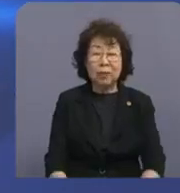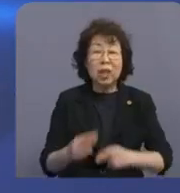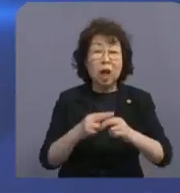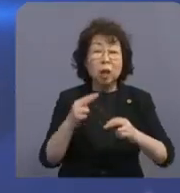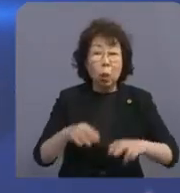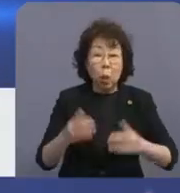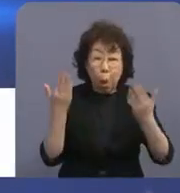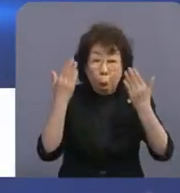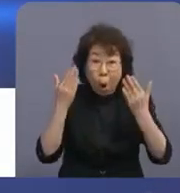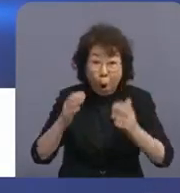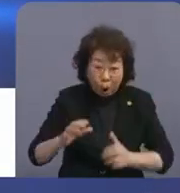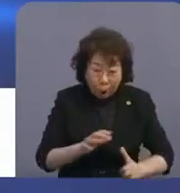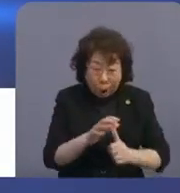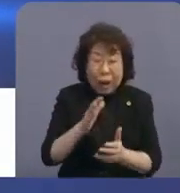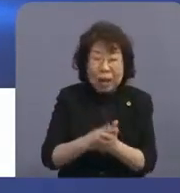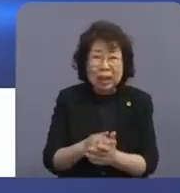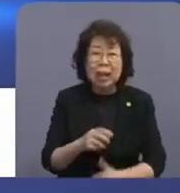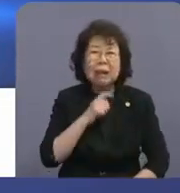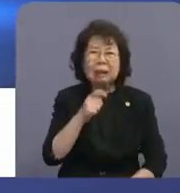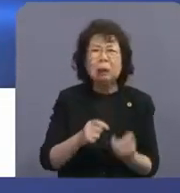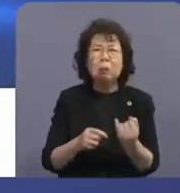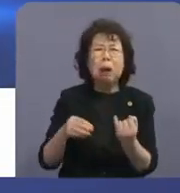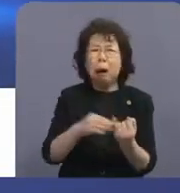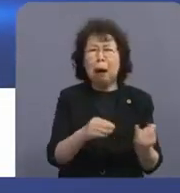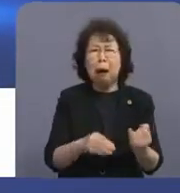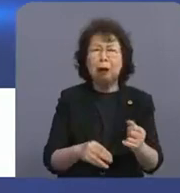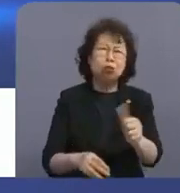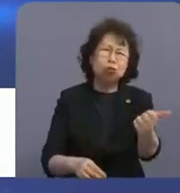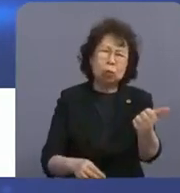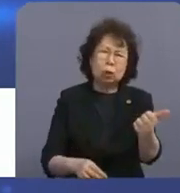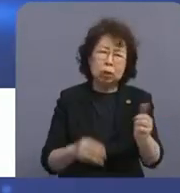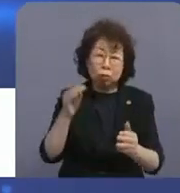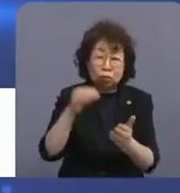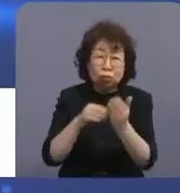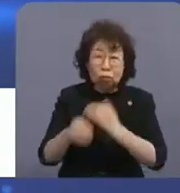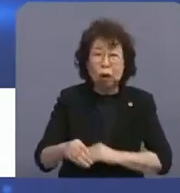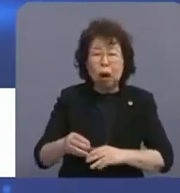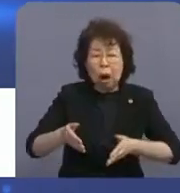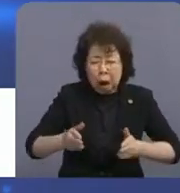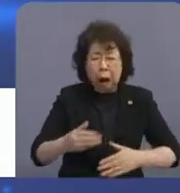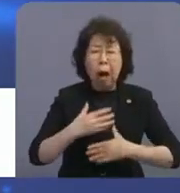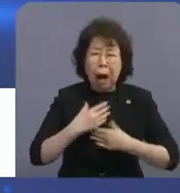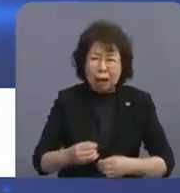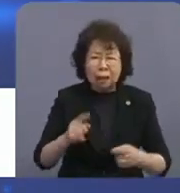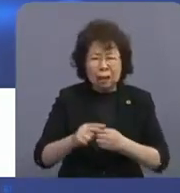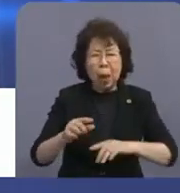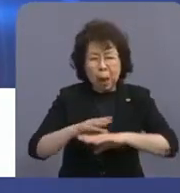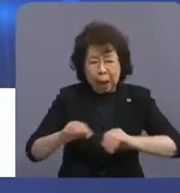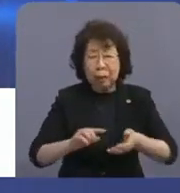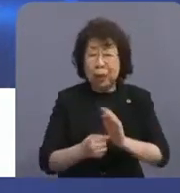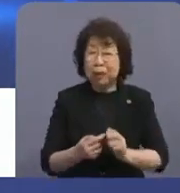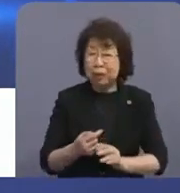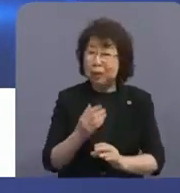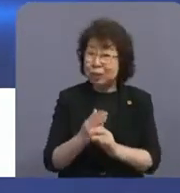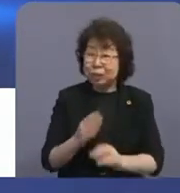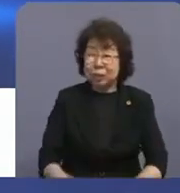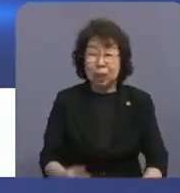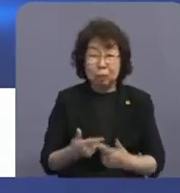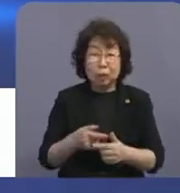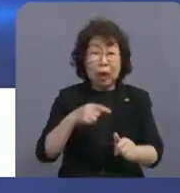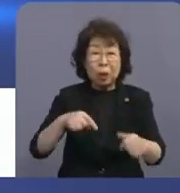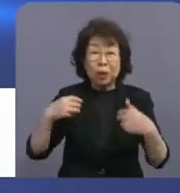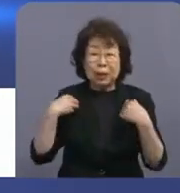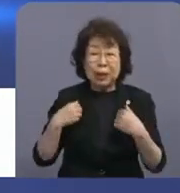영도구의 한 어린이 보호구역에서 10살 초등학생이 사고로 숨진 뒤 통학로 안전대책이 쏟아져 나오고 있는데요. 부산시